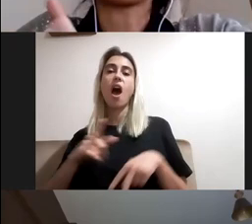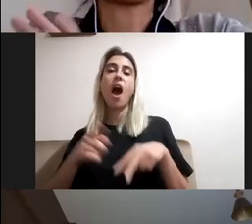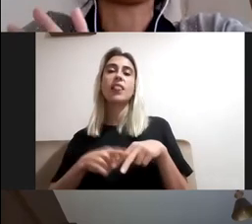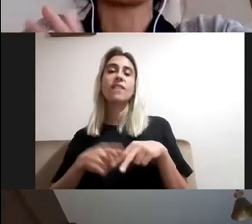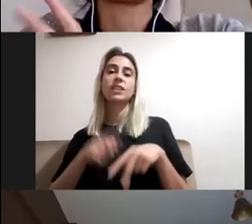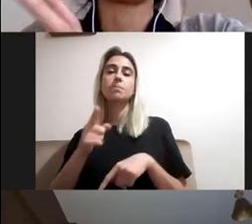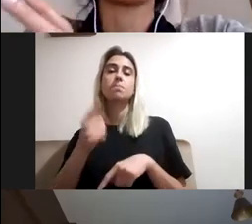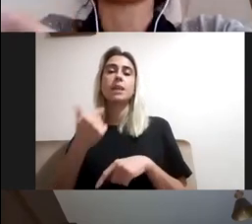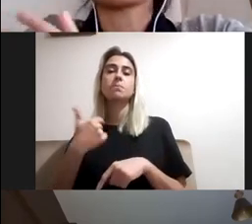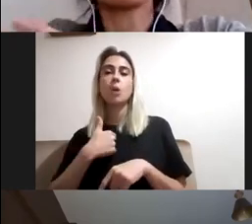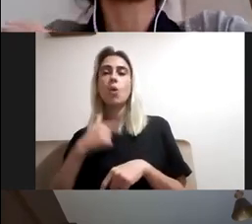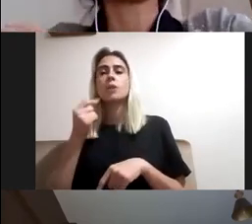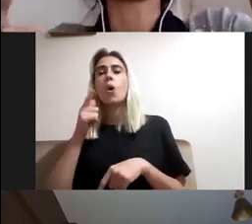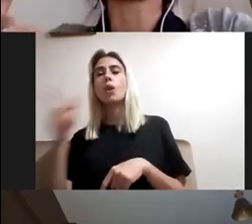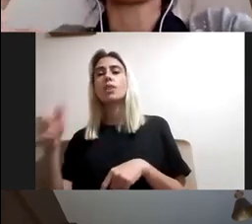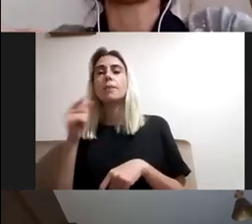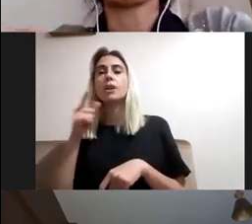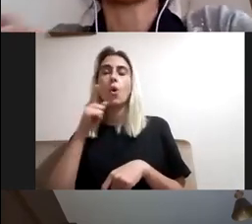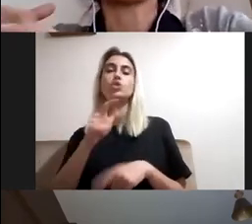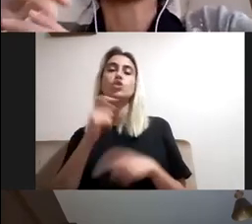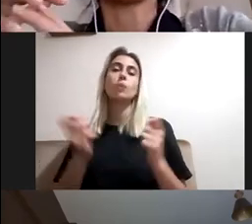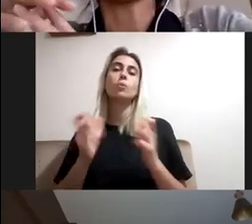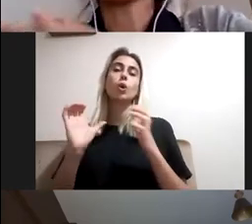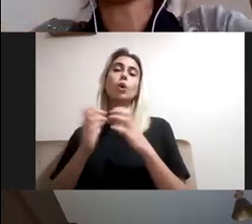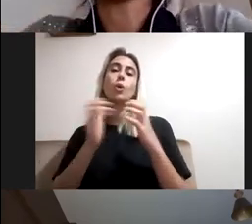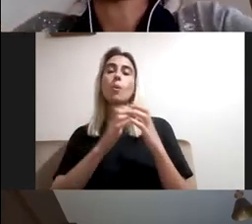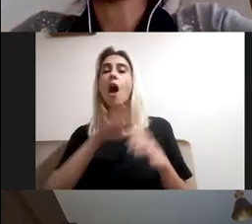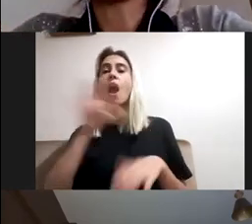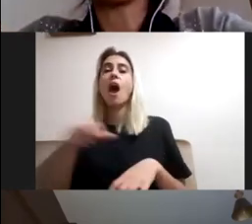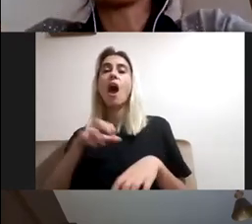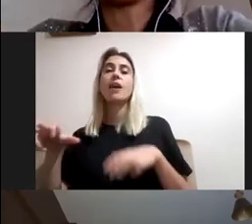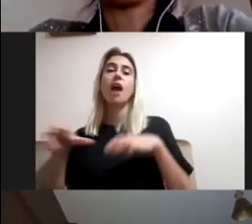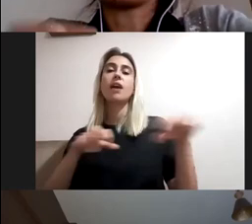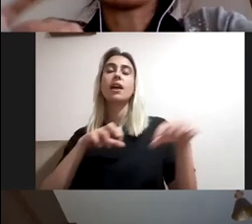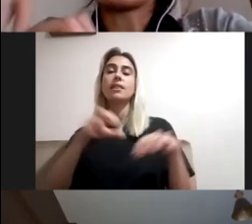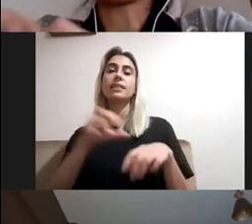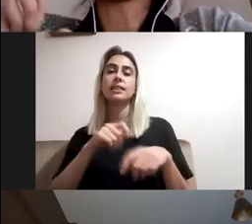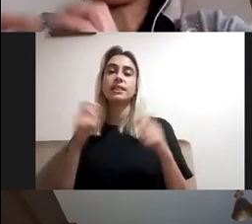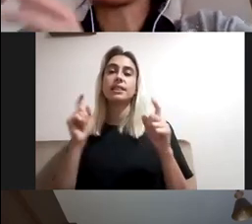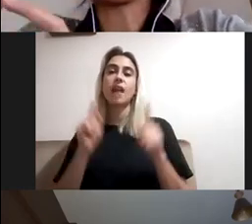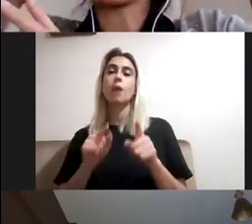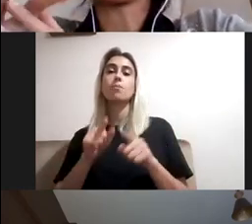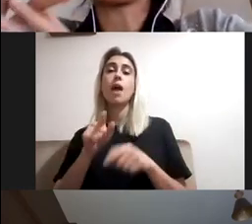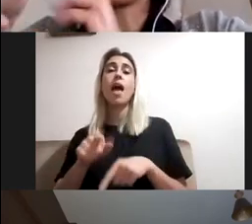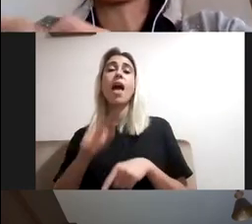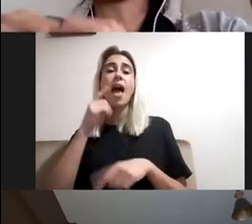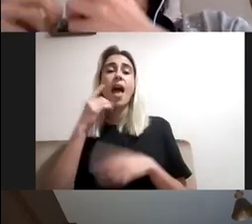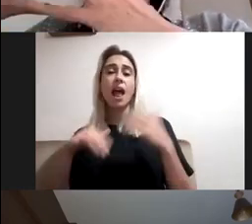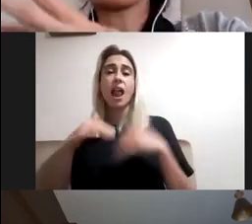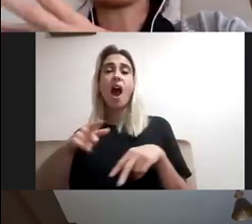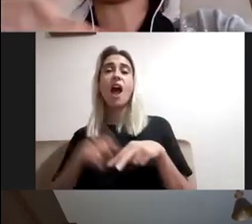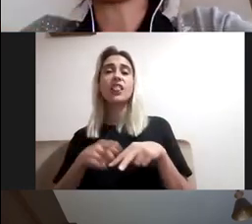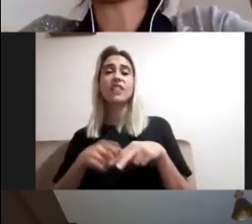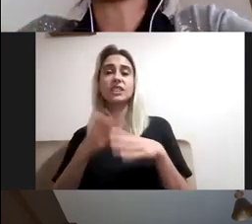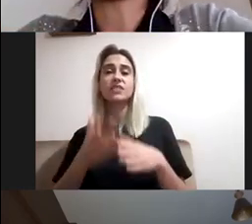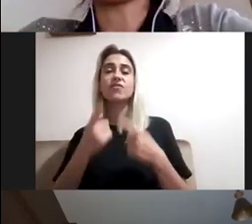Biraz bizde, biraz orada, biraz orada her bir çalışma grubunu ayrı ayrı takip eden engelliler, bu anlamda aktivistler, bu anlamda